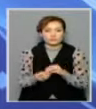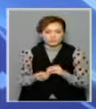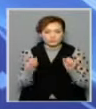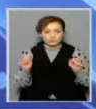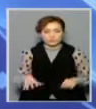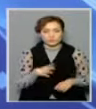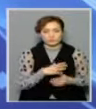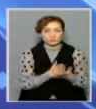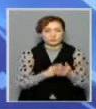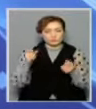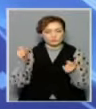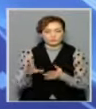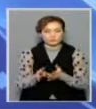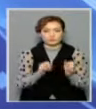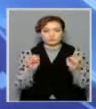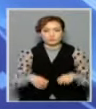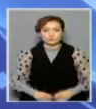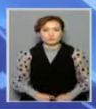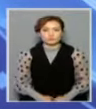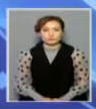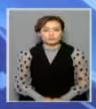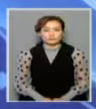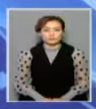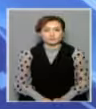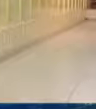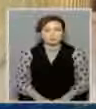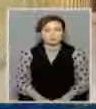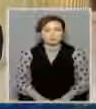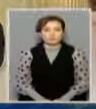может служить достойным примером для молодежи.